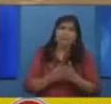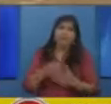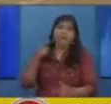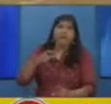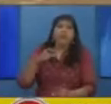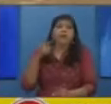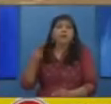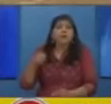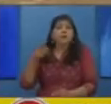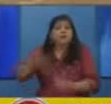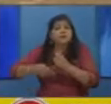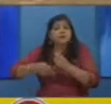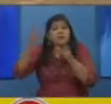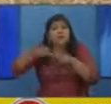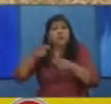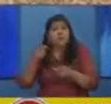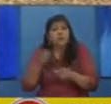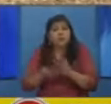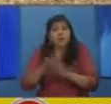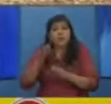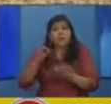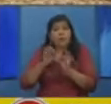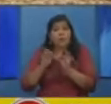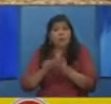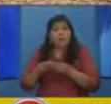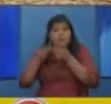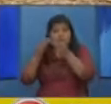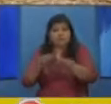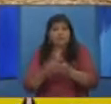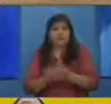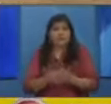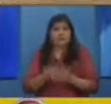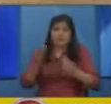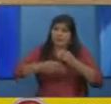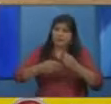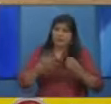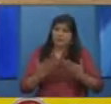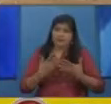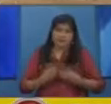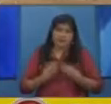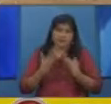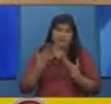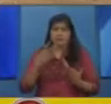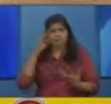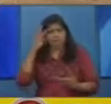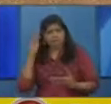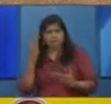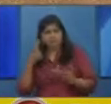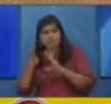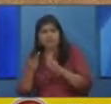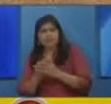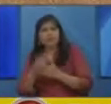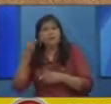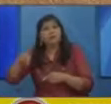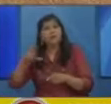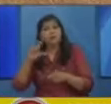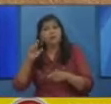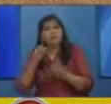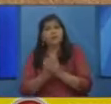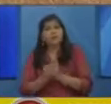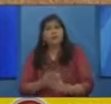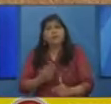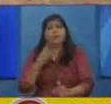मूल्य के अतिरिक्त बोनस भी दिया। किसानों को भी एक सुखद आश्चर्य हुआ। जब उस कंपनी से